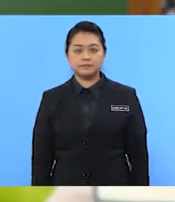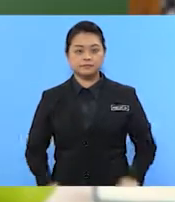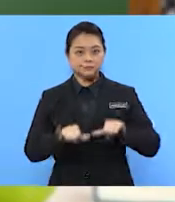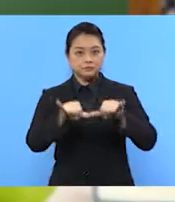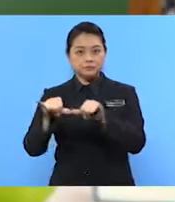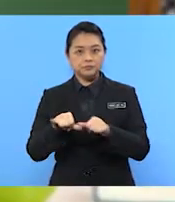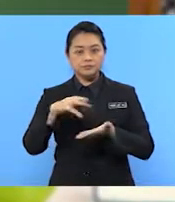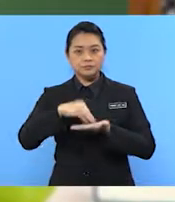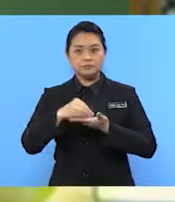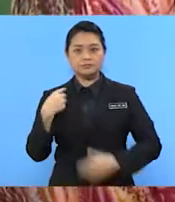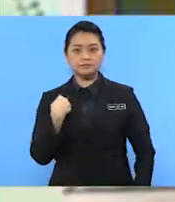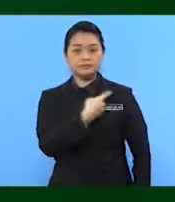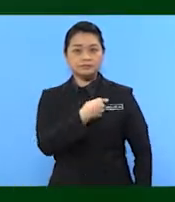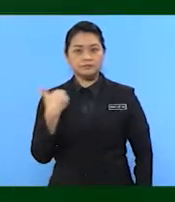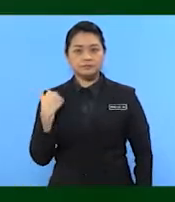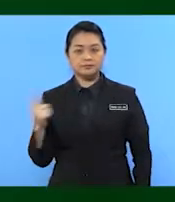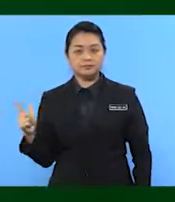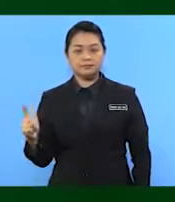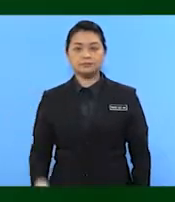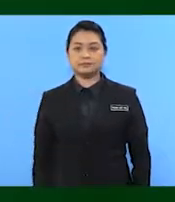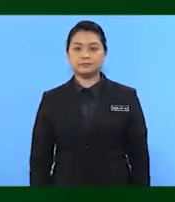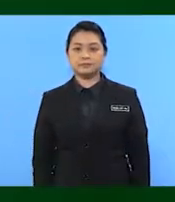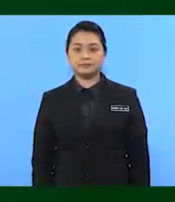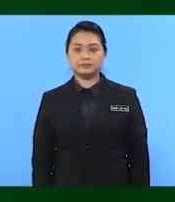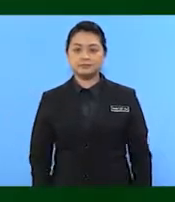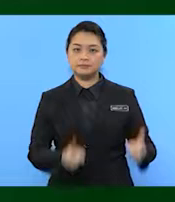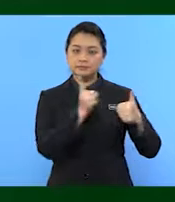Standard pembelajaran kita ialah